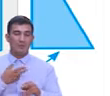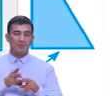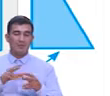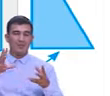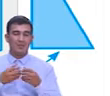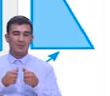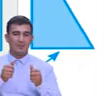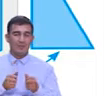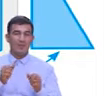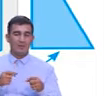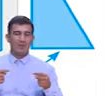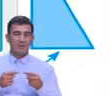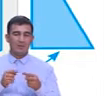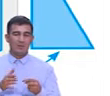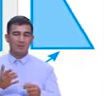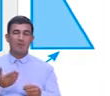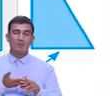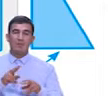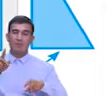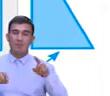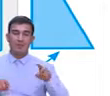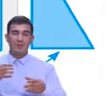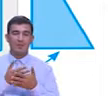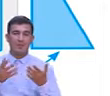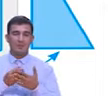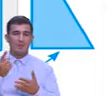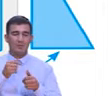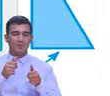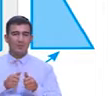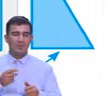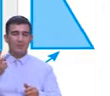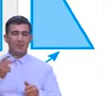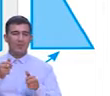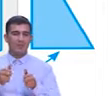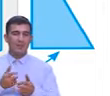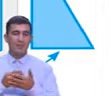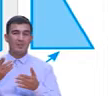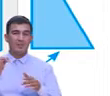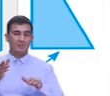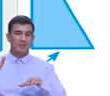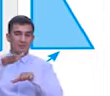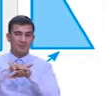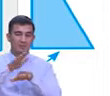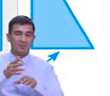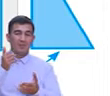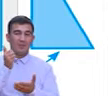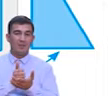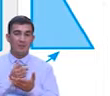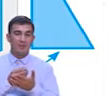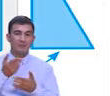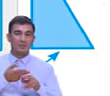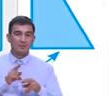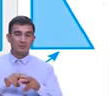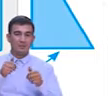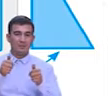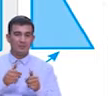shakllar teng bo'ladi. Ba'zida bir shaklni ikkinchisiga aynan ustma-ust qo'yish uchun avval shakl